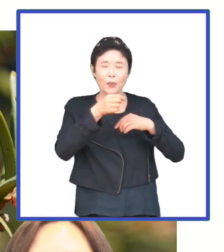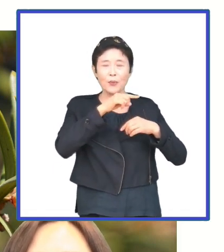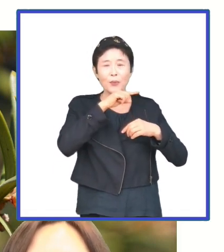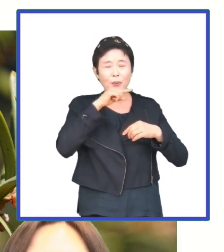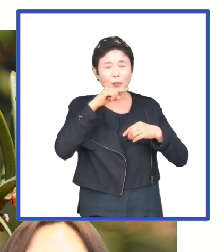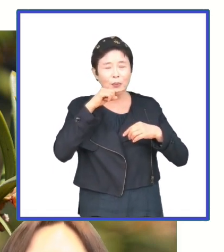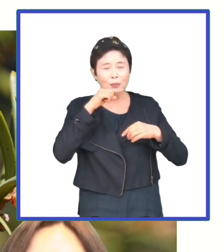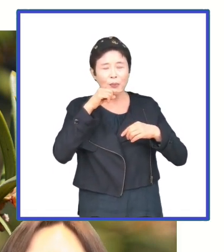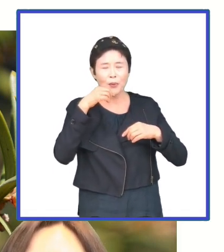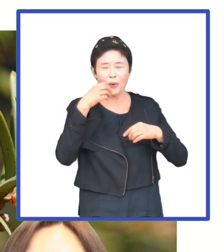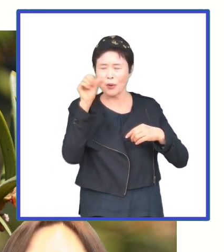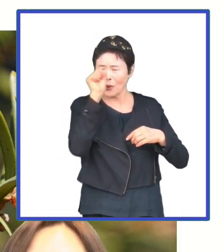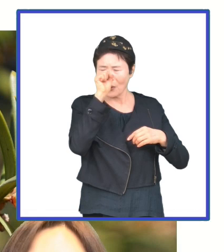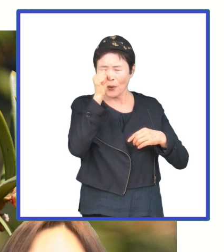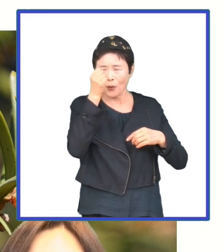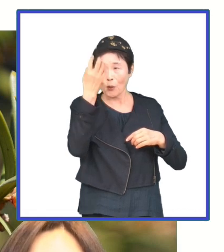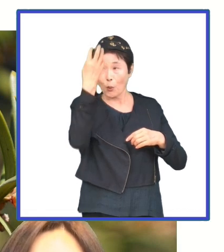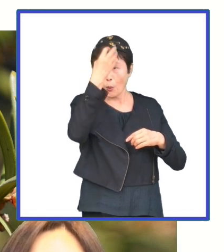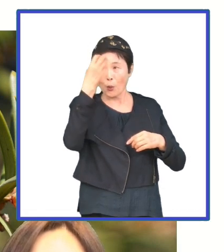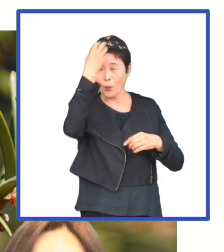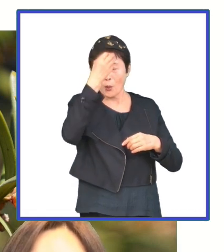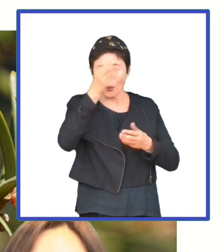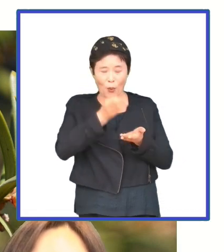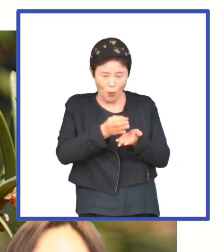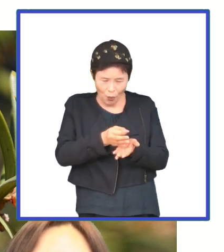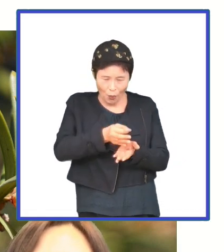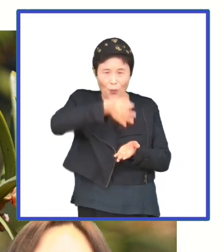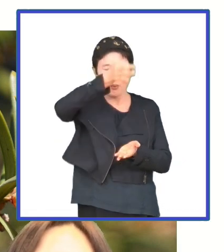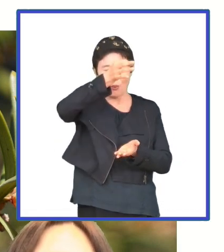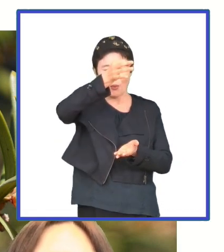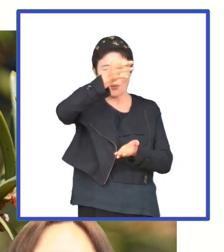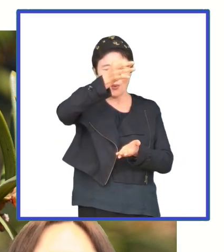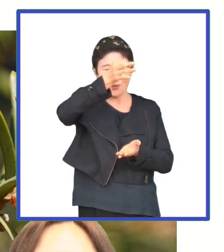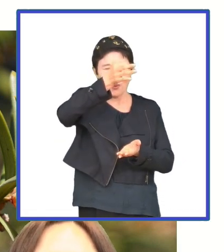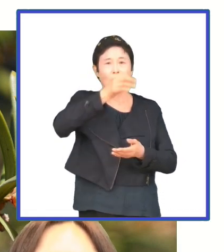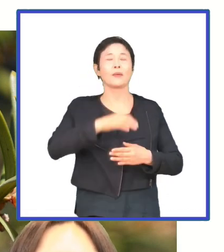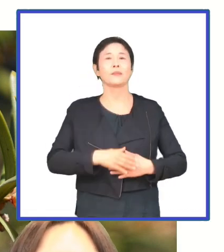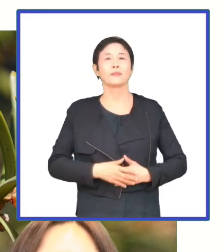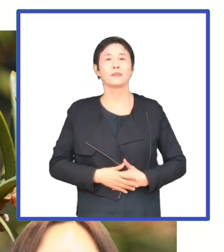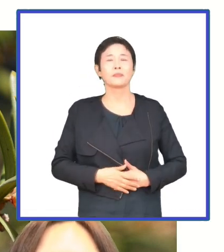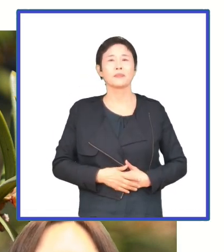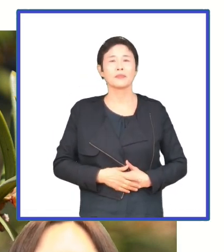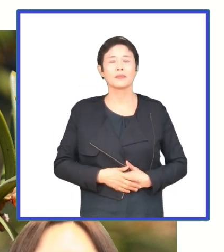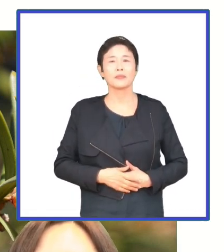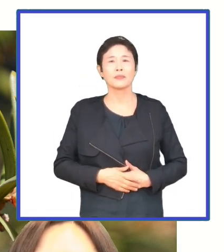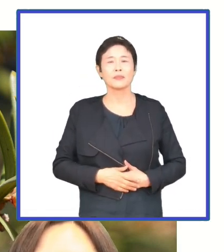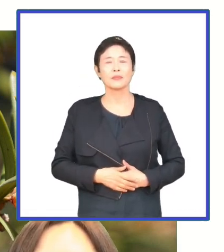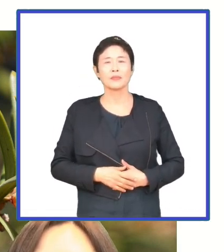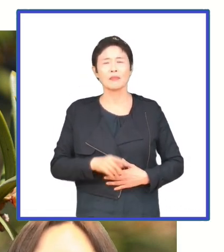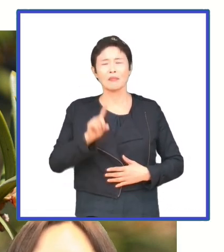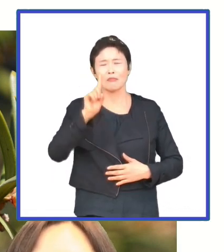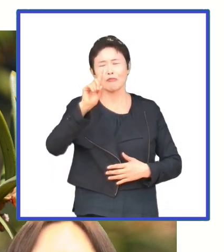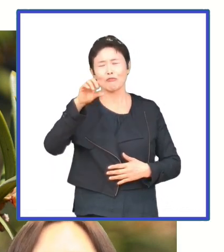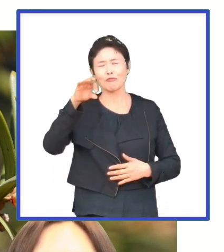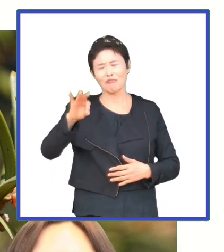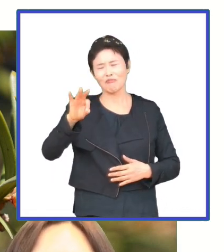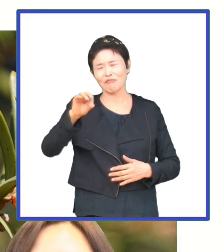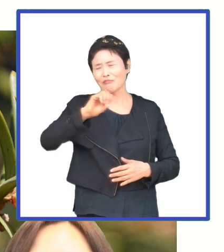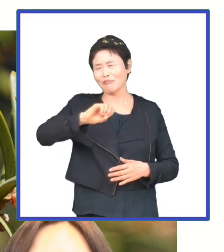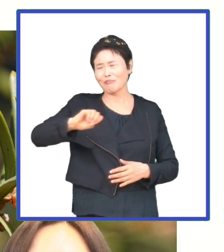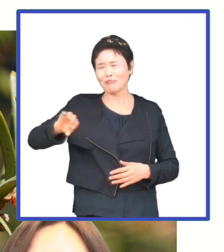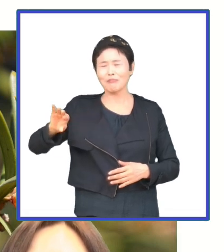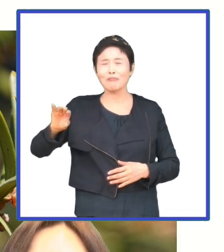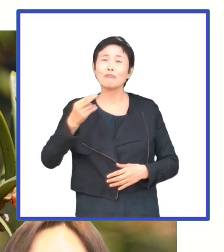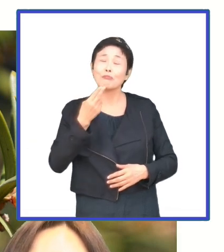때문에 고급 가구재나 장식재로 사용해요. 어느 하나 허투루 쓰임이 없는 이 주목은